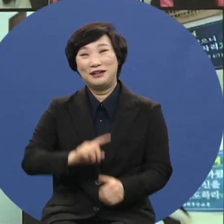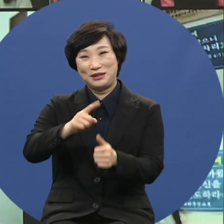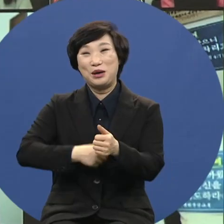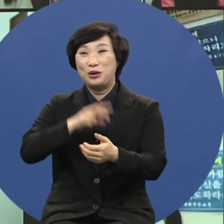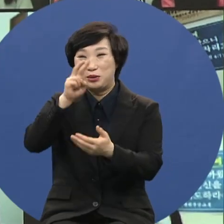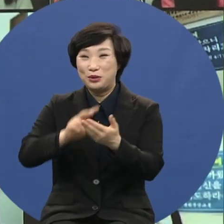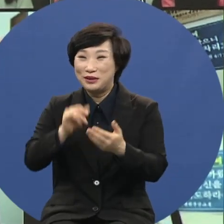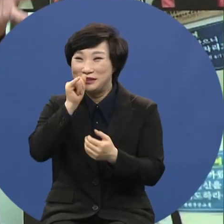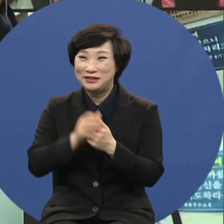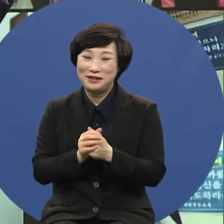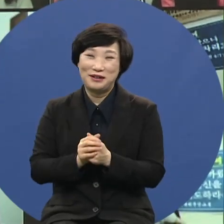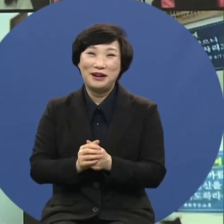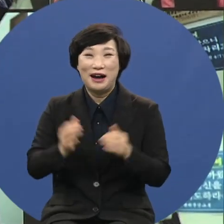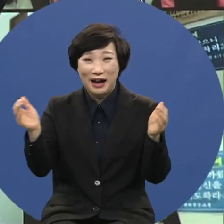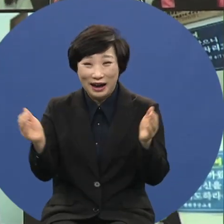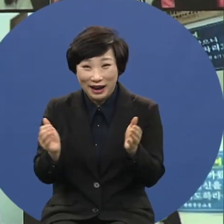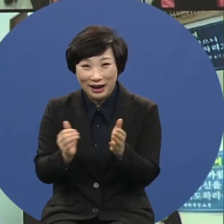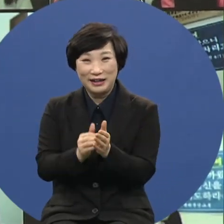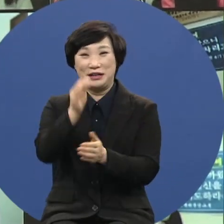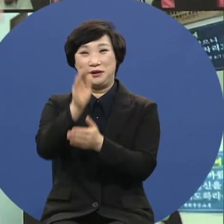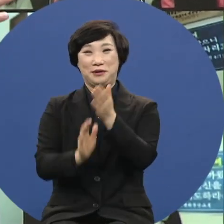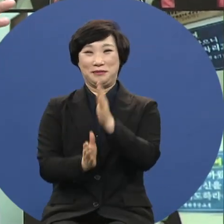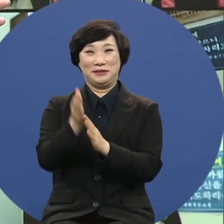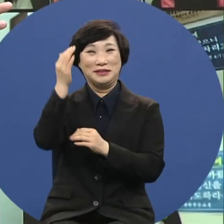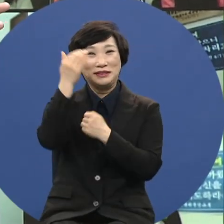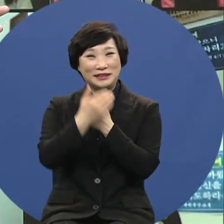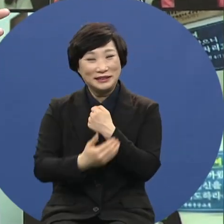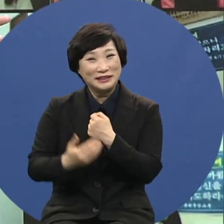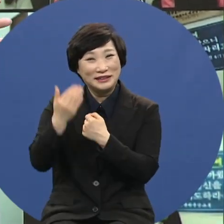한량 없는